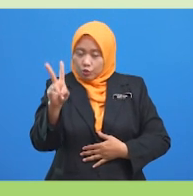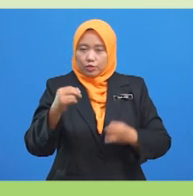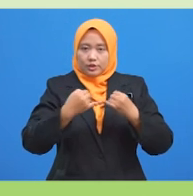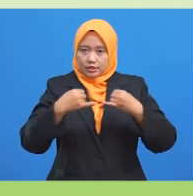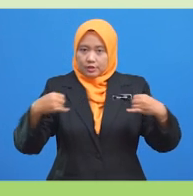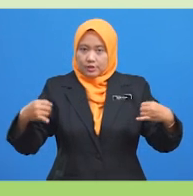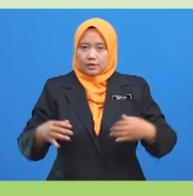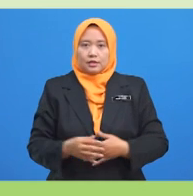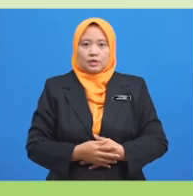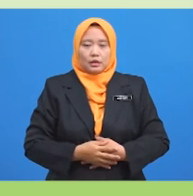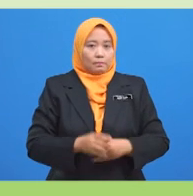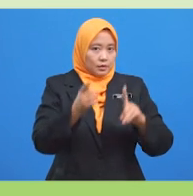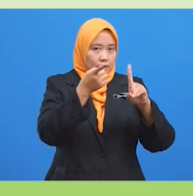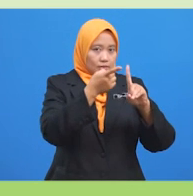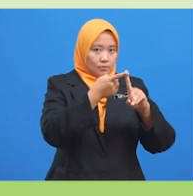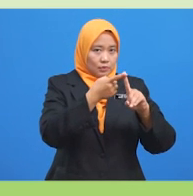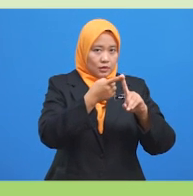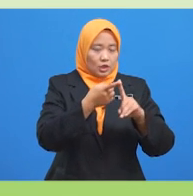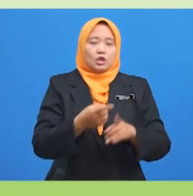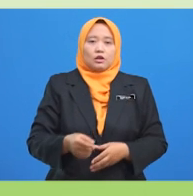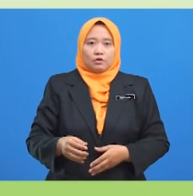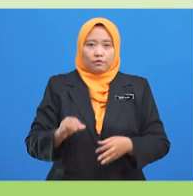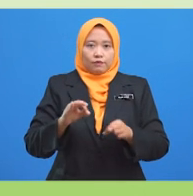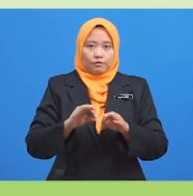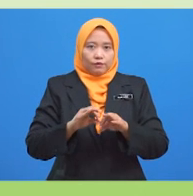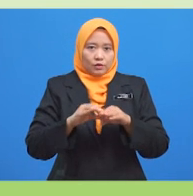iaitu firma swasta dan firma awam.